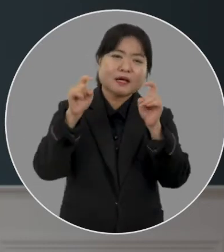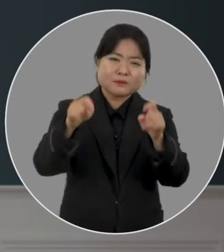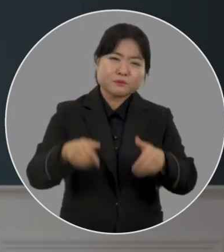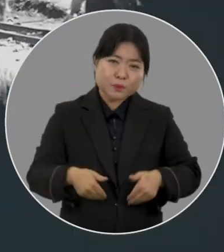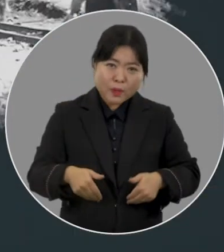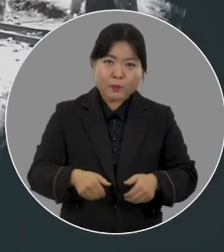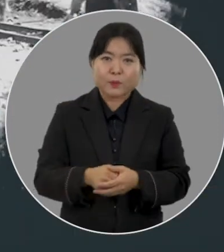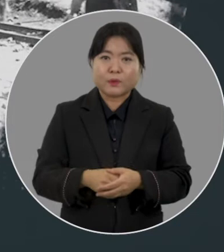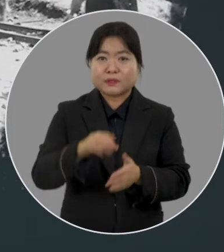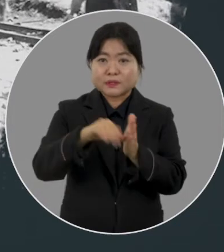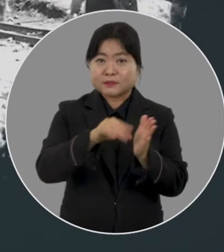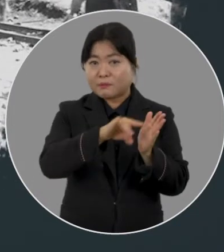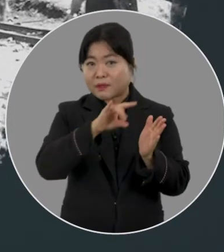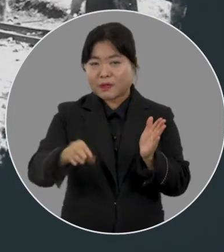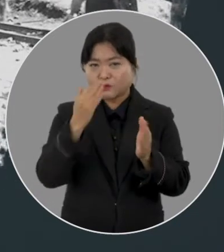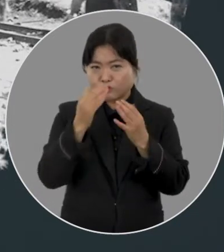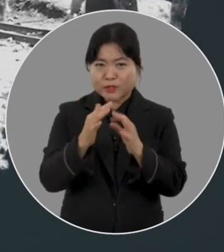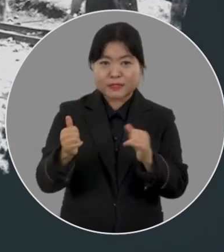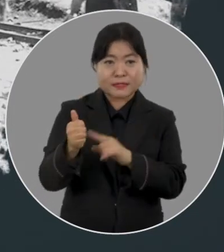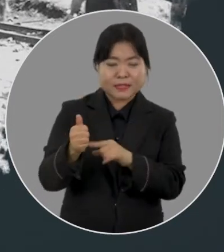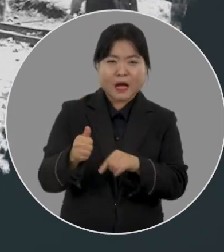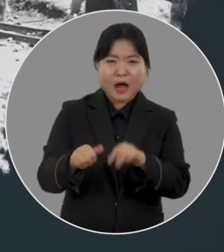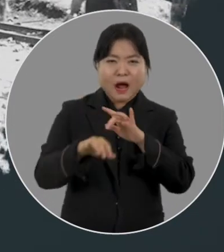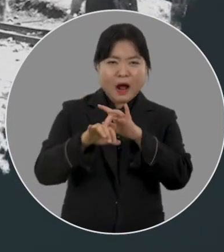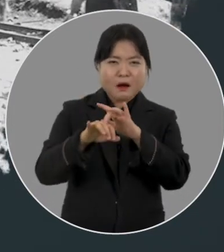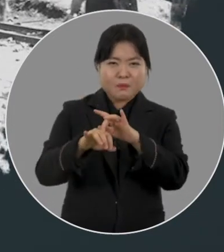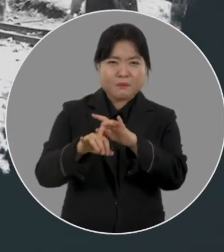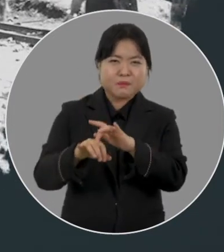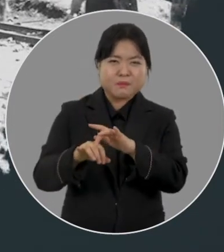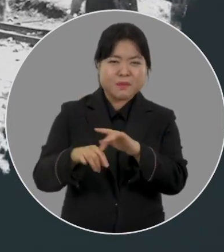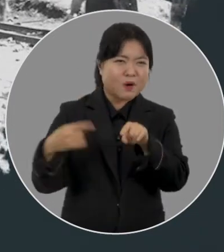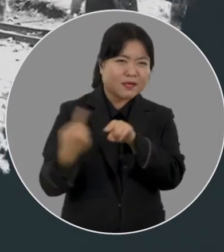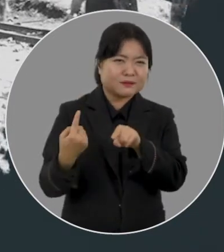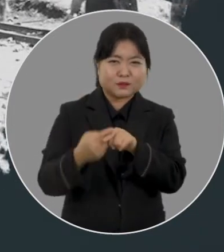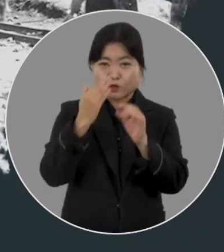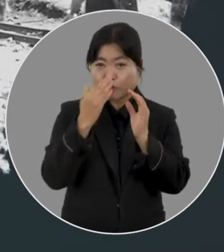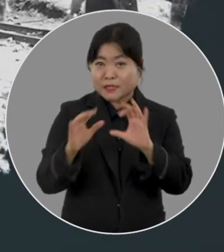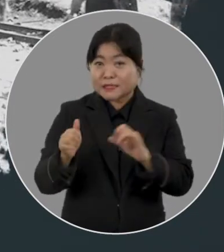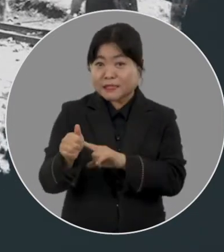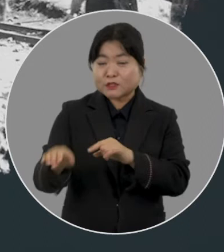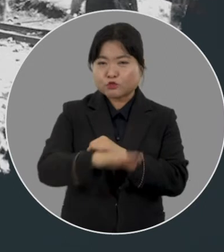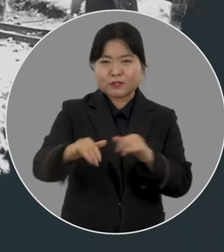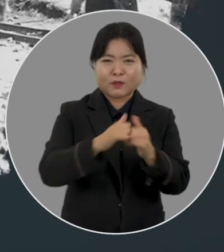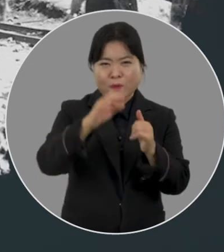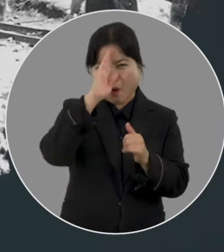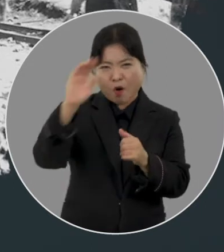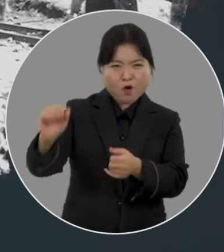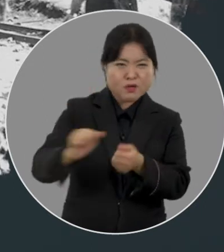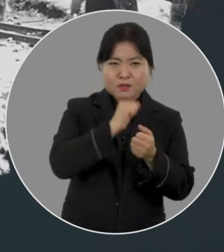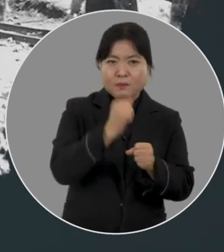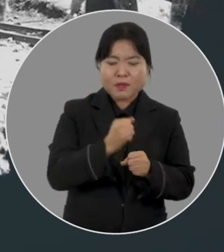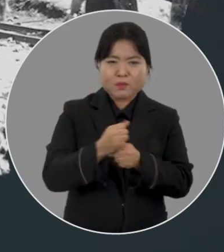필요로 했고 그때마다 유대인들이 악마의 화신이 있던 유대인들이 우리 사회를 병들게 하고 또